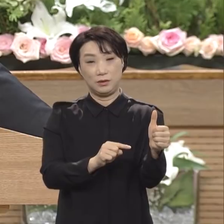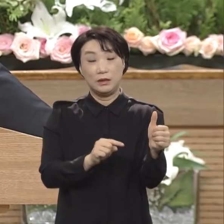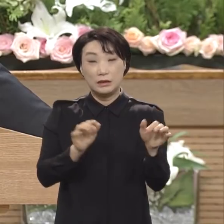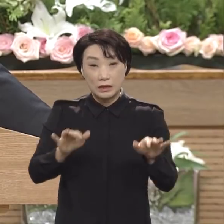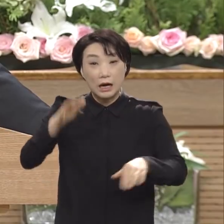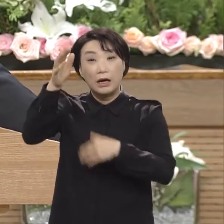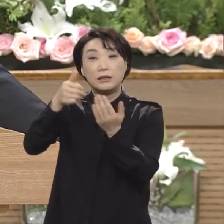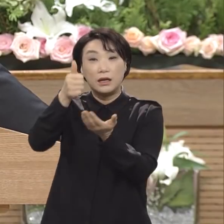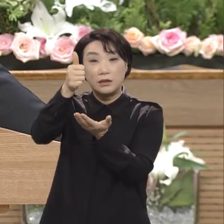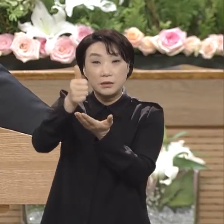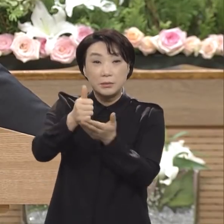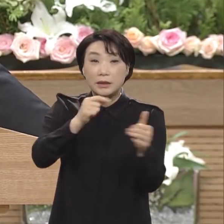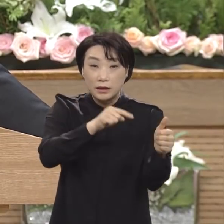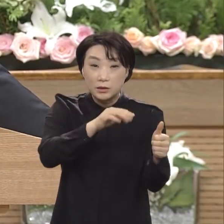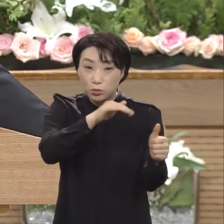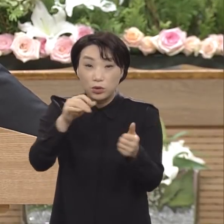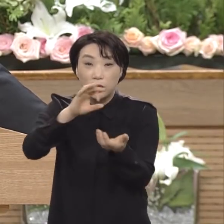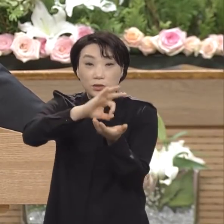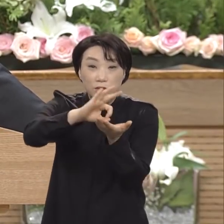하나님이 어떻게